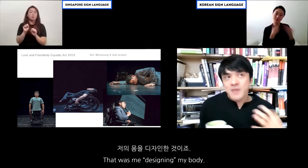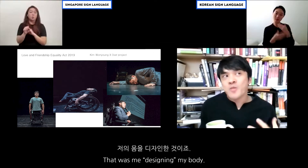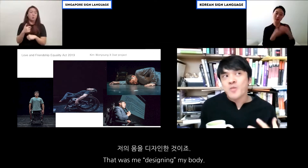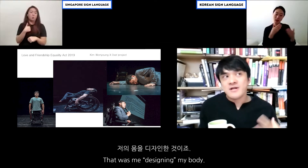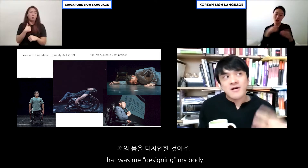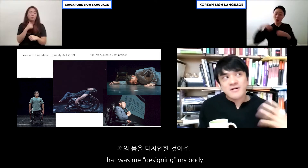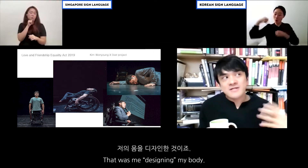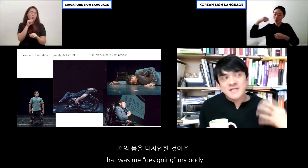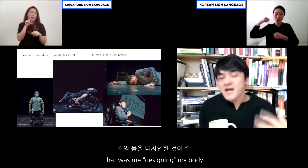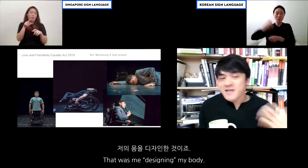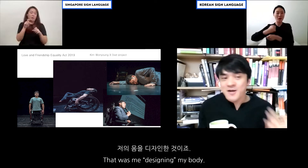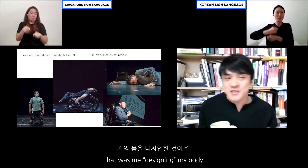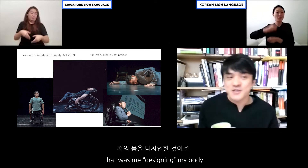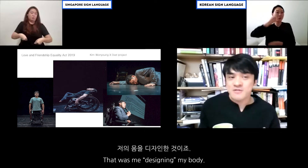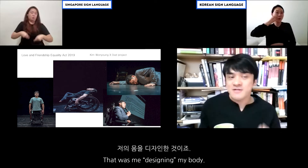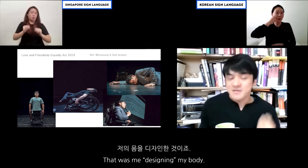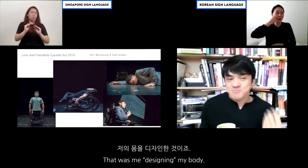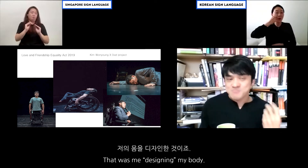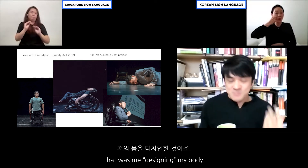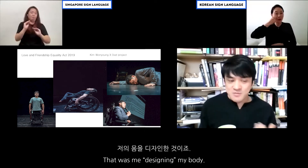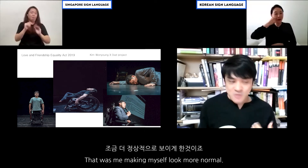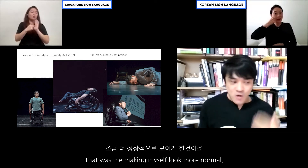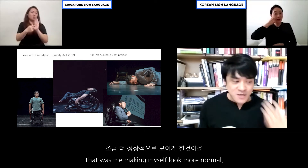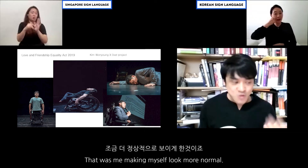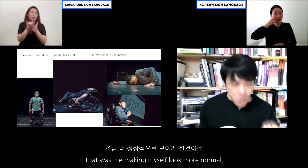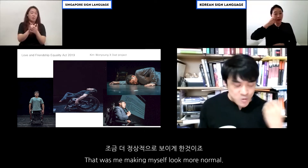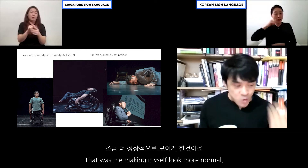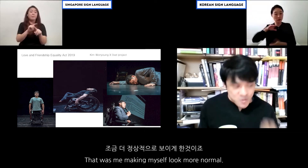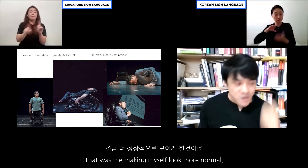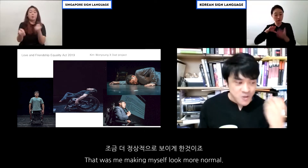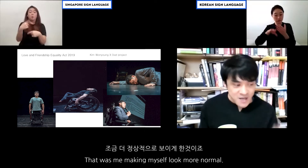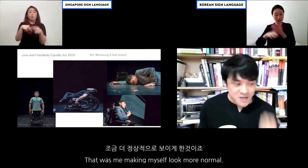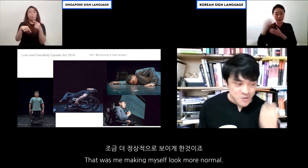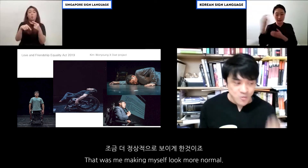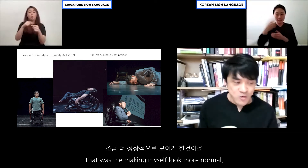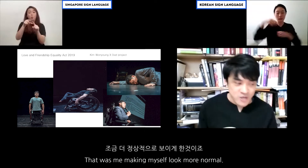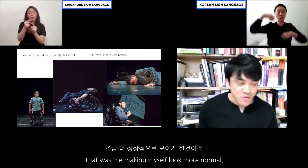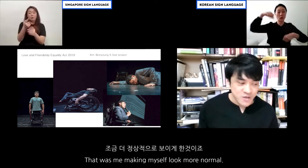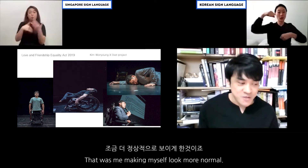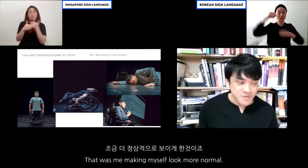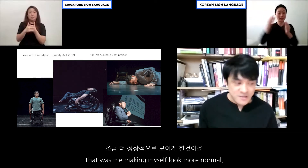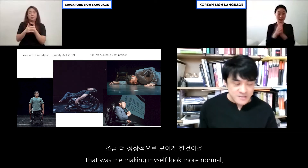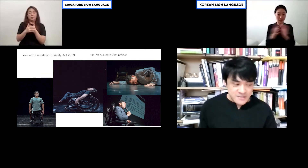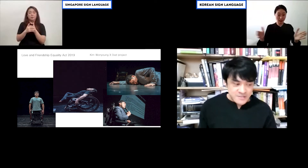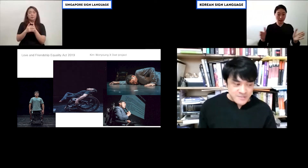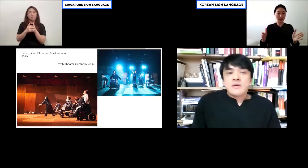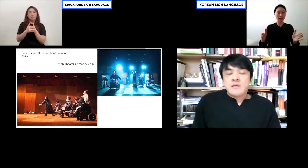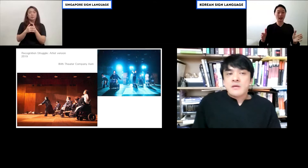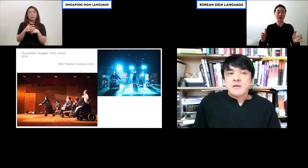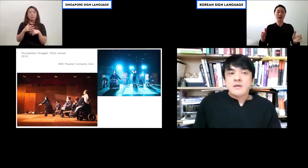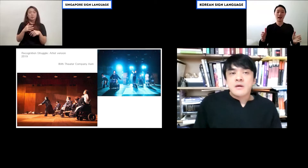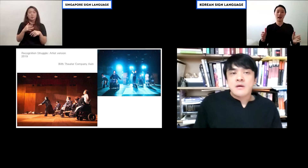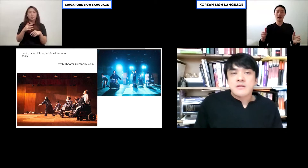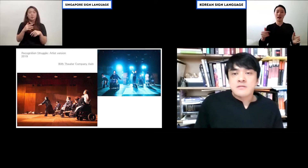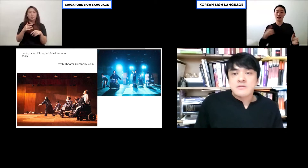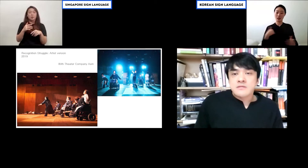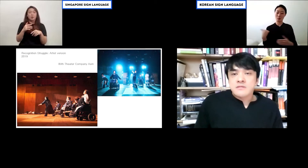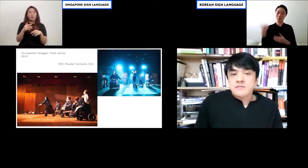저의 몸을 디자인한 것이죠. 조금 더 정상적으로 보이기 위해서.